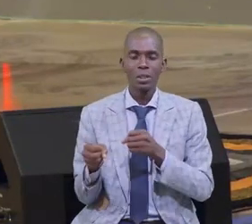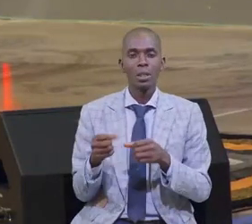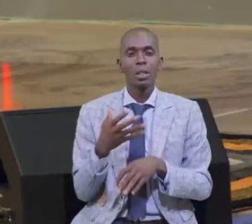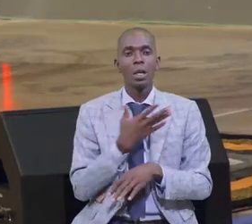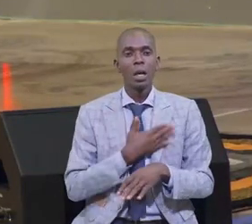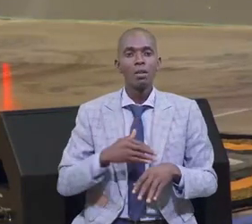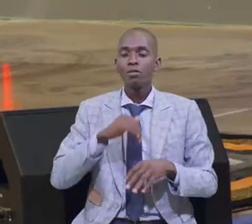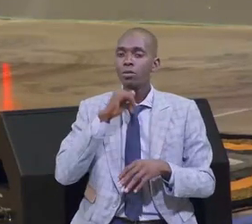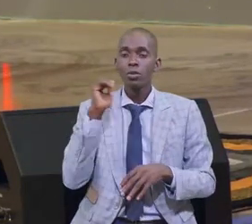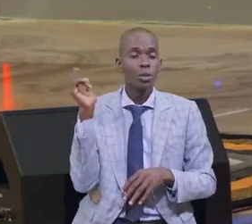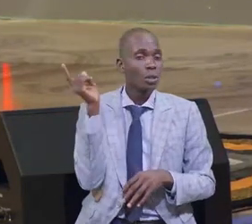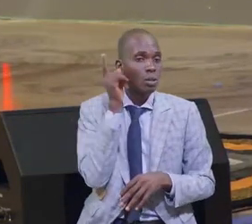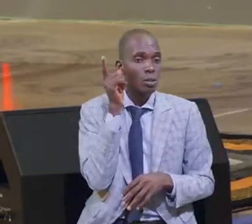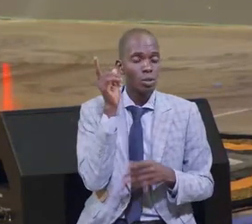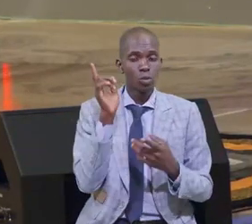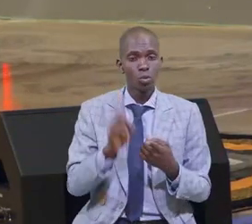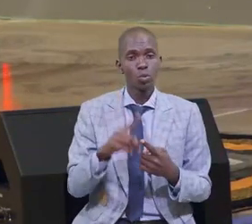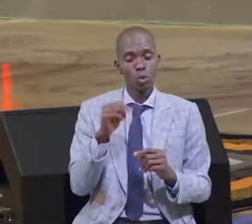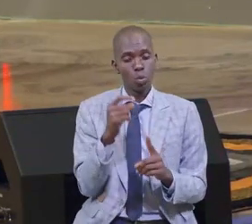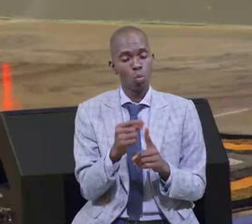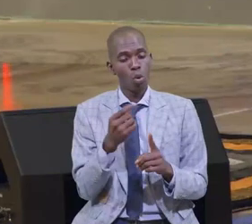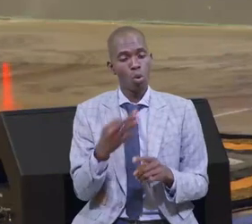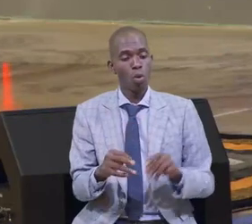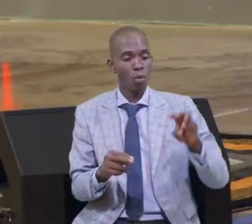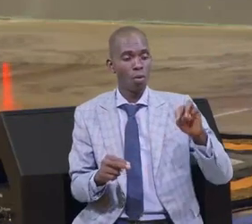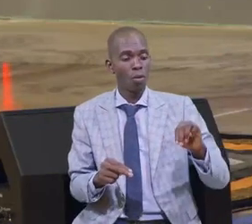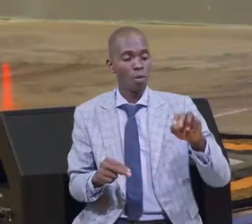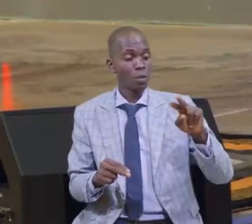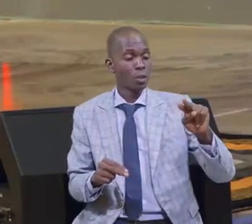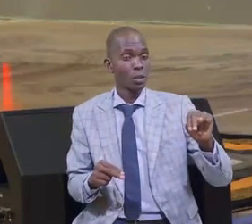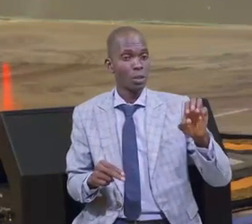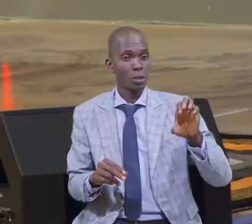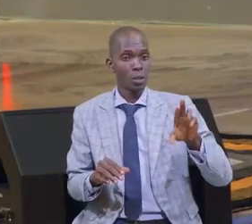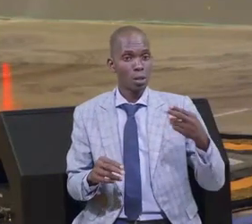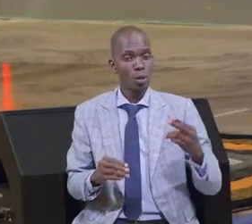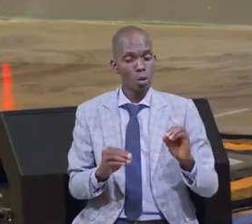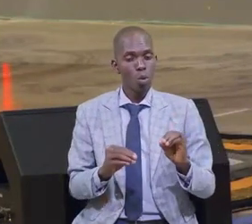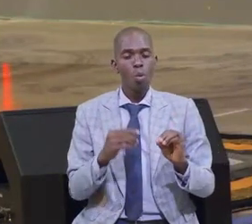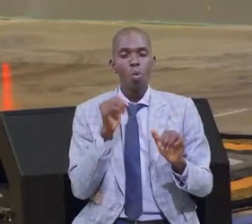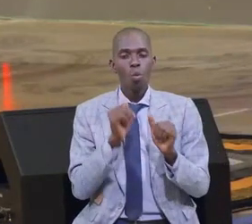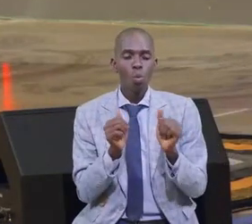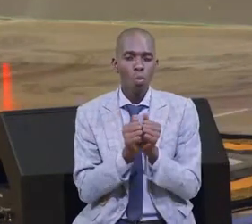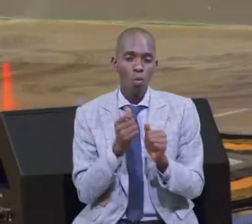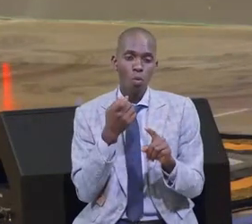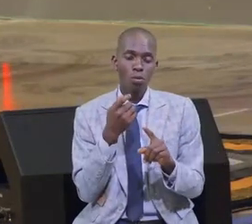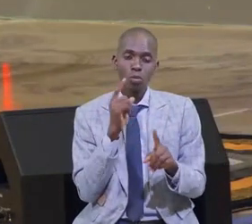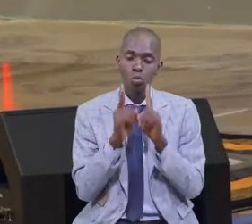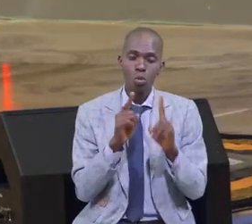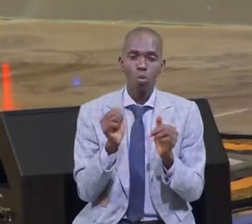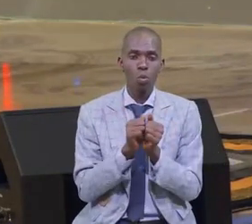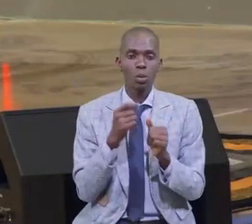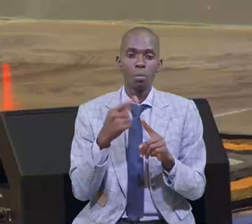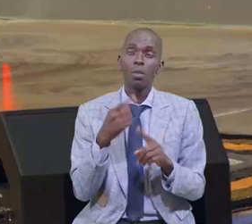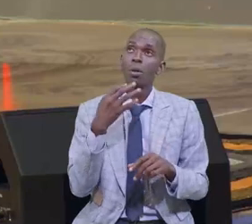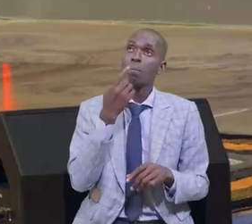Dieu. Il s'avança pour combattre dans la vallée